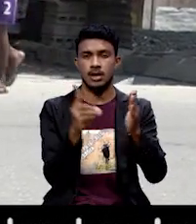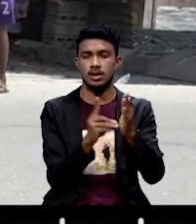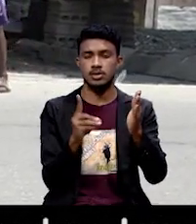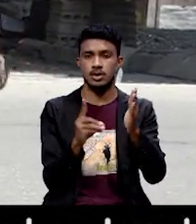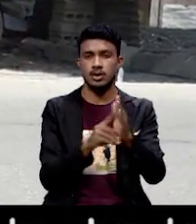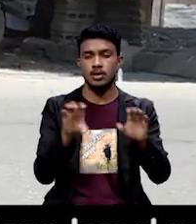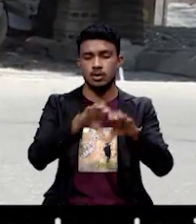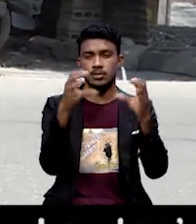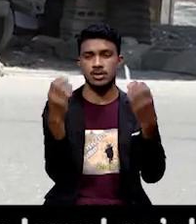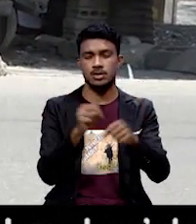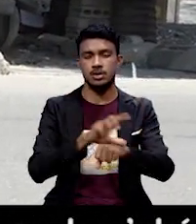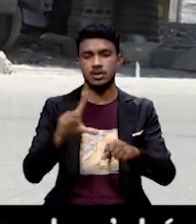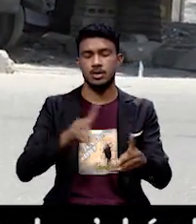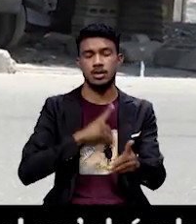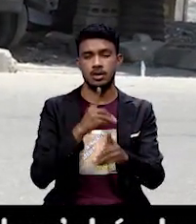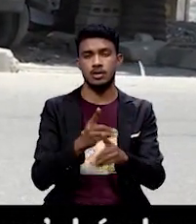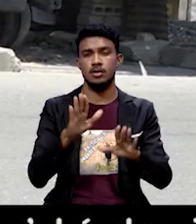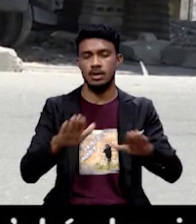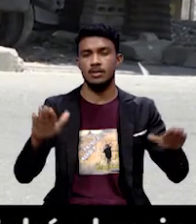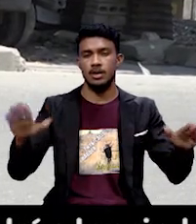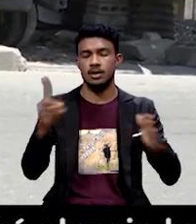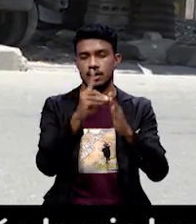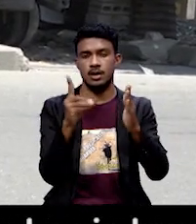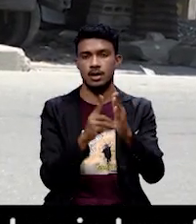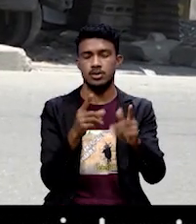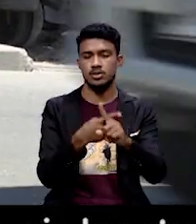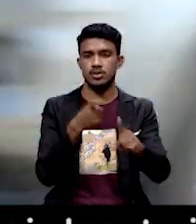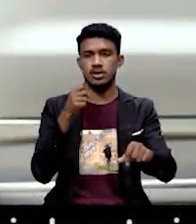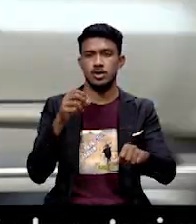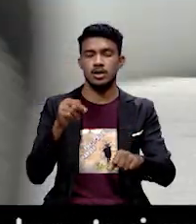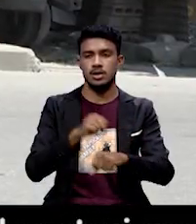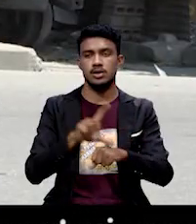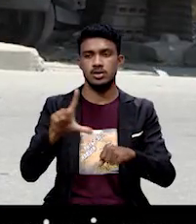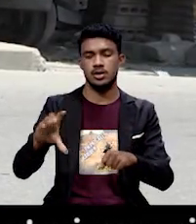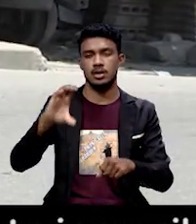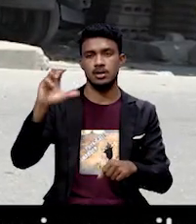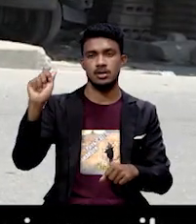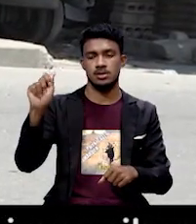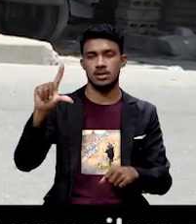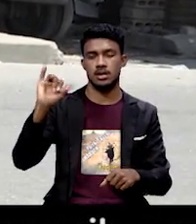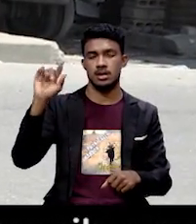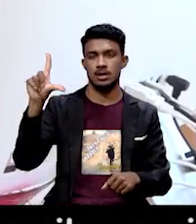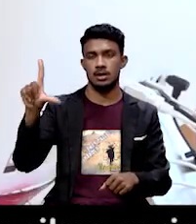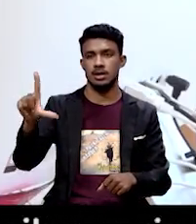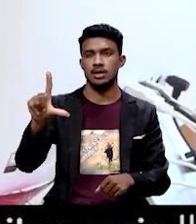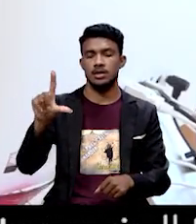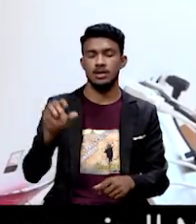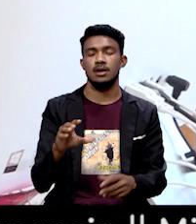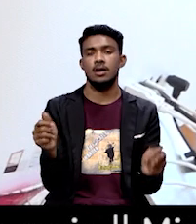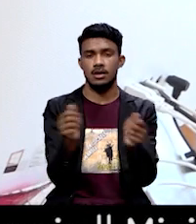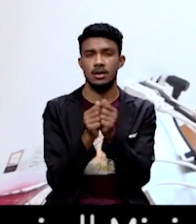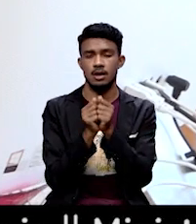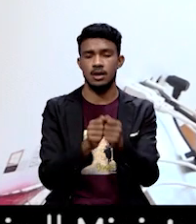Nasional Direito Labarek, dados susi National Child Labor Survey 2016, nebe halau